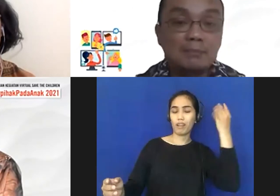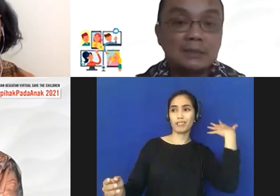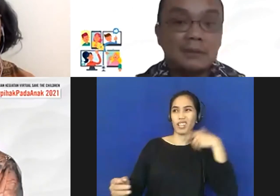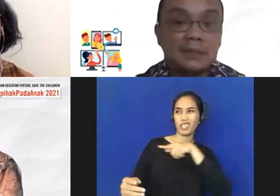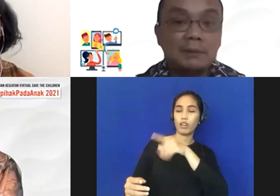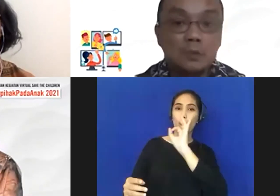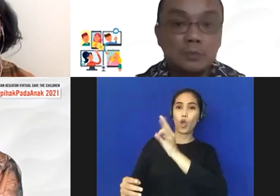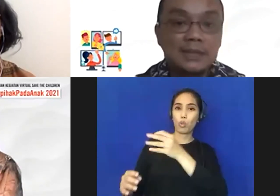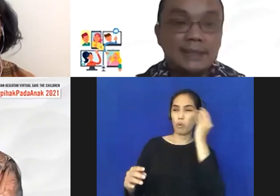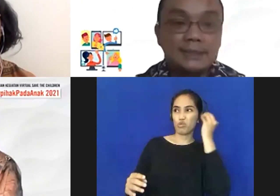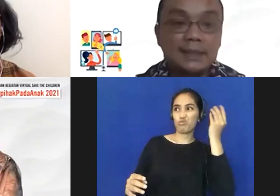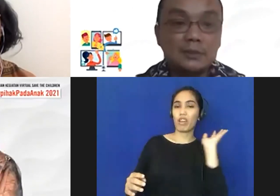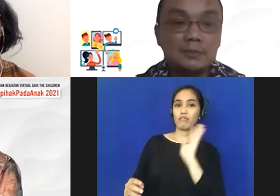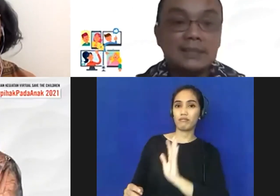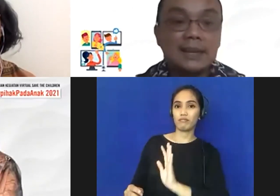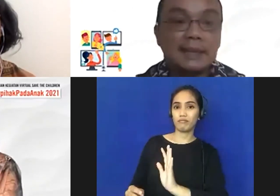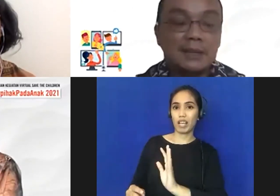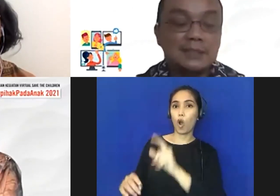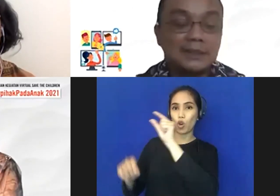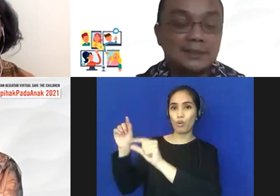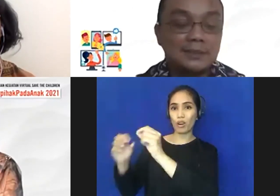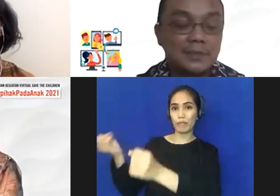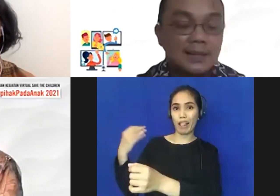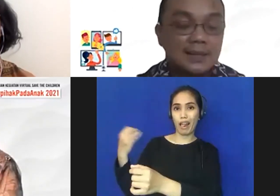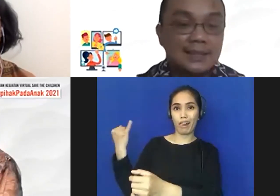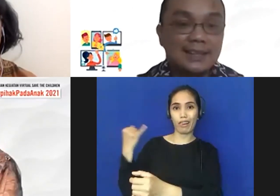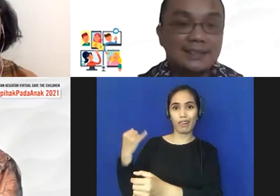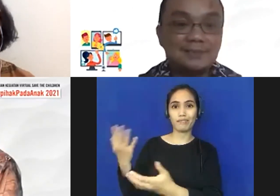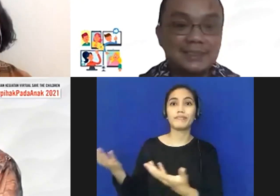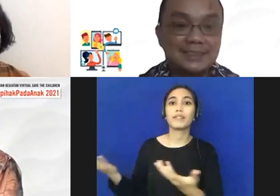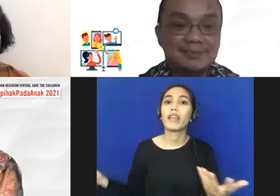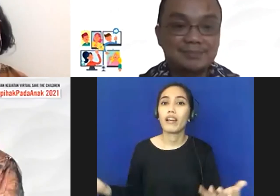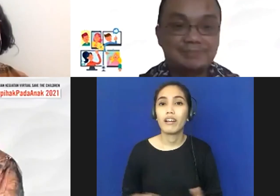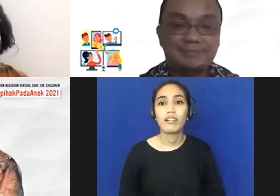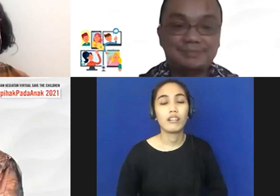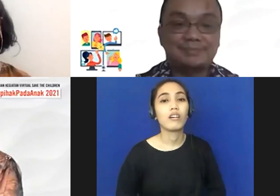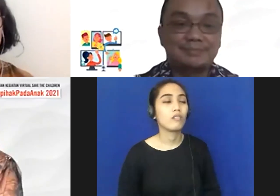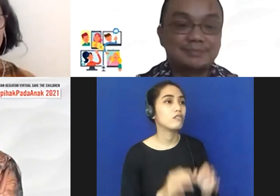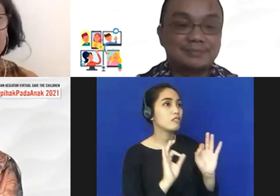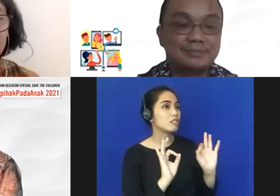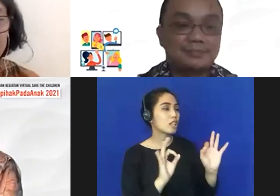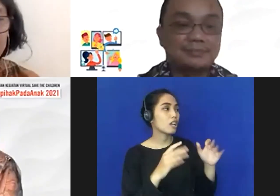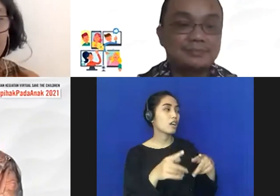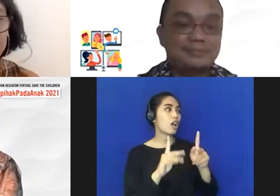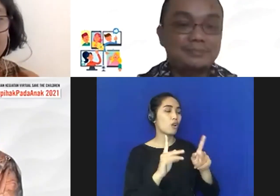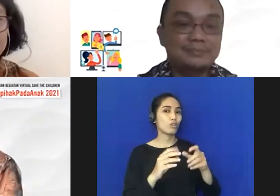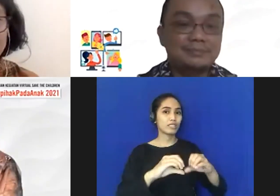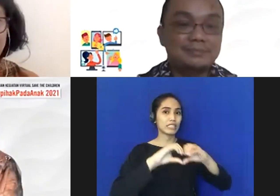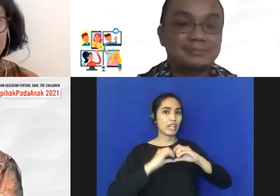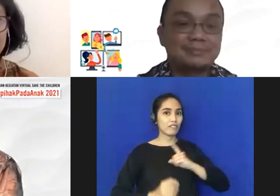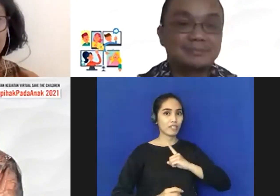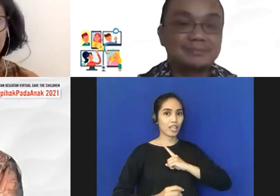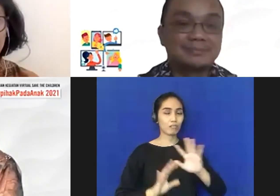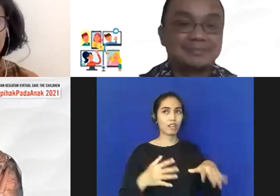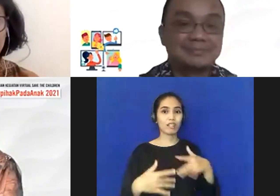tugas utama seperti ibu, menjadi istri atau menjadi karyawan. Seperti itu. Silakan. Oke, baik. Ketika melakukan self care supaya nggak merasa